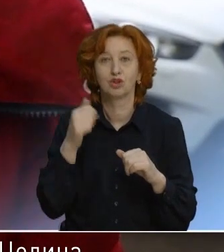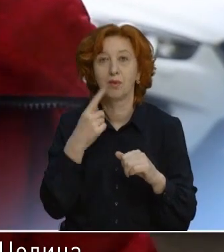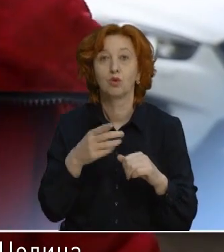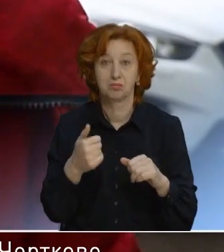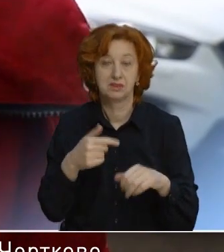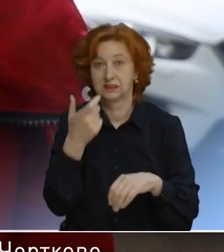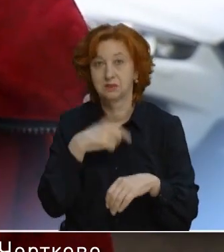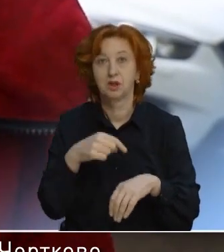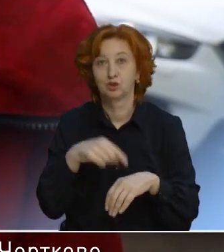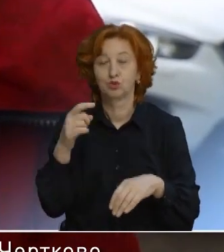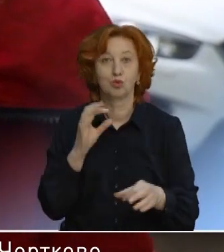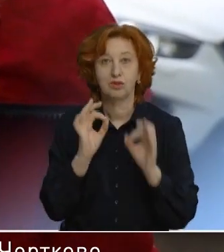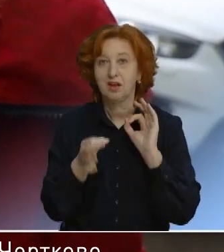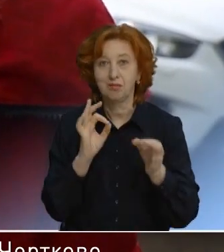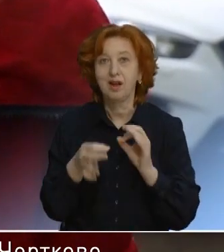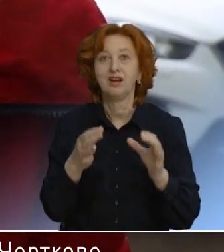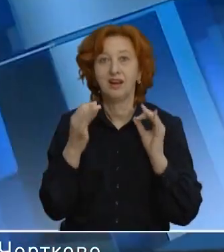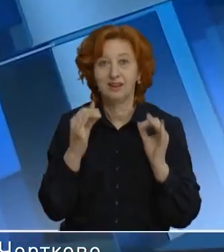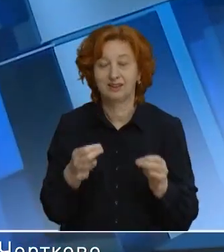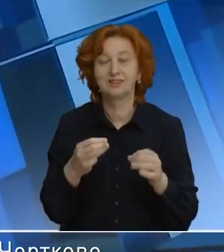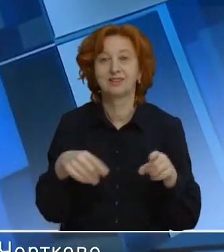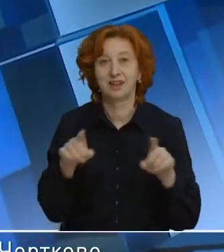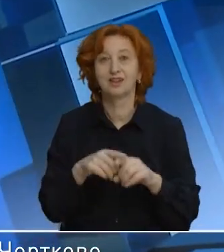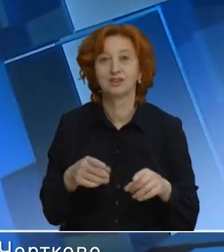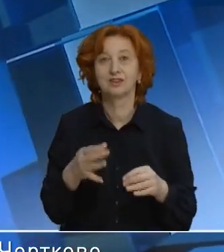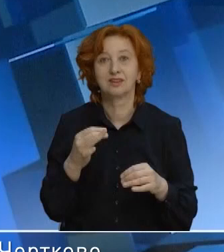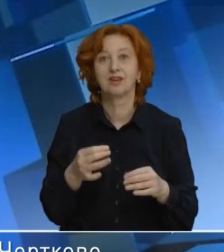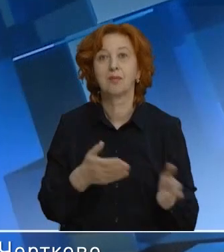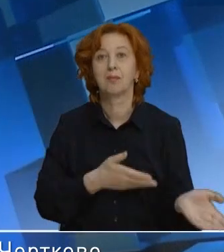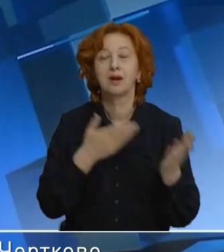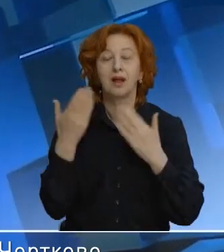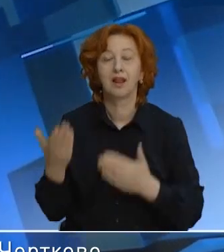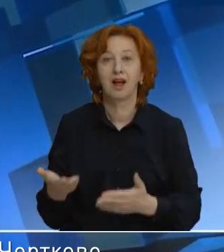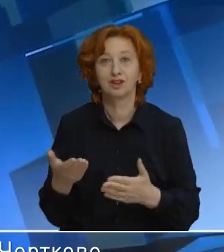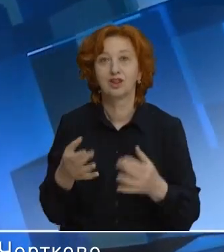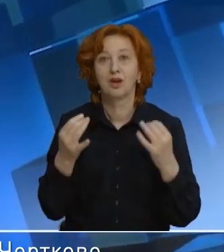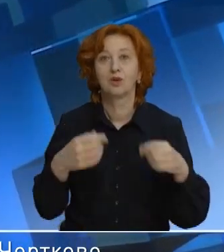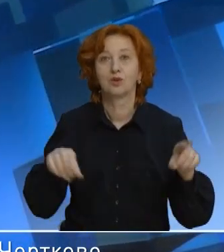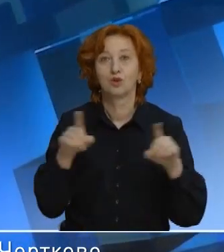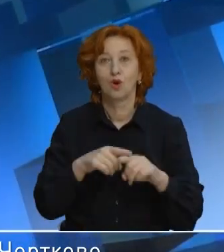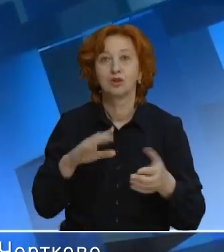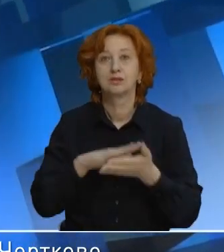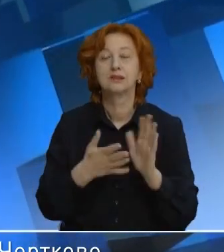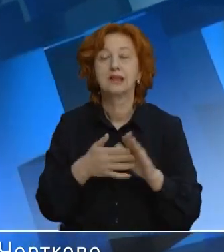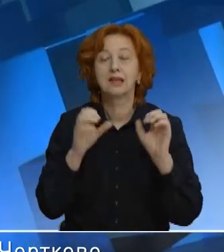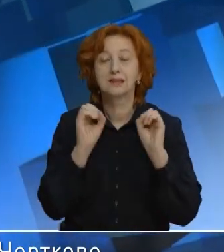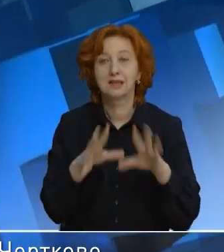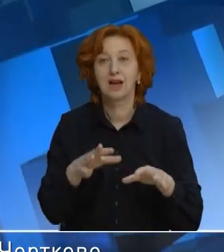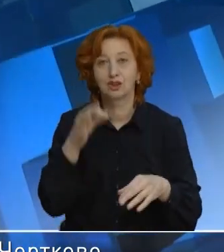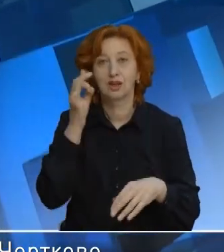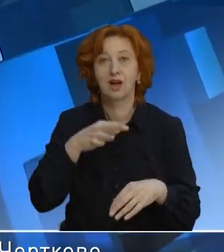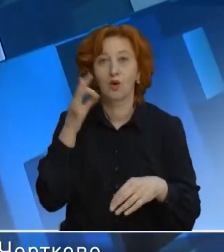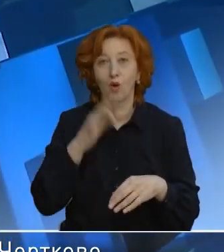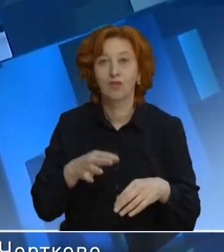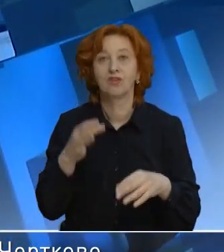и приглашаю всех присоединиться к донорству. Приглашает присоединиться к постоянной сдаче крови на Дону и